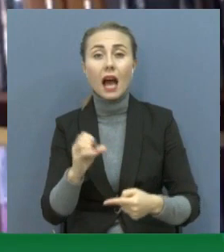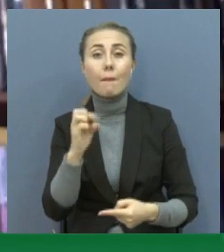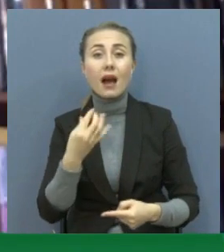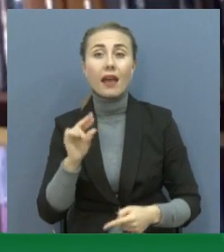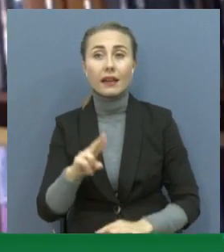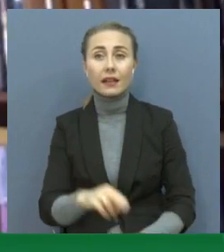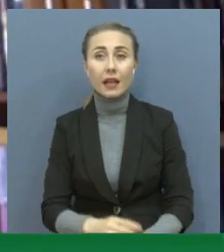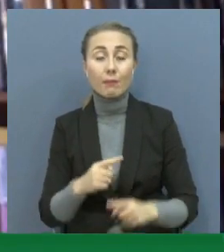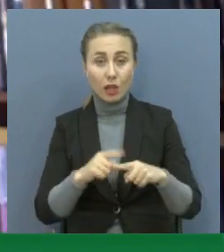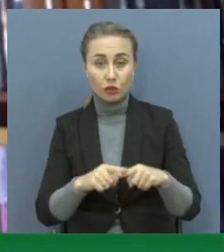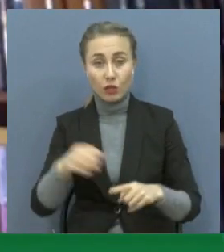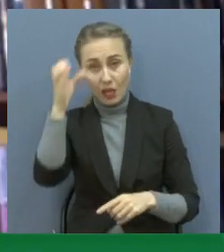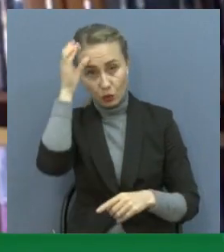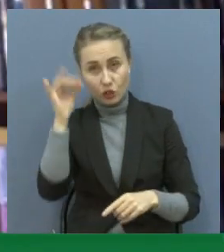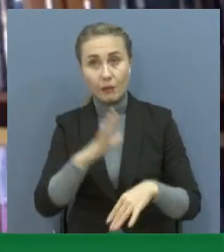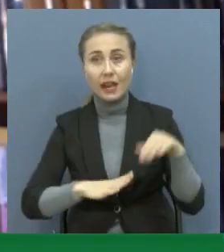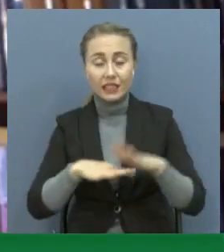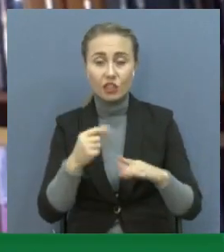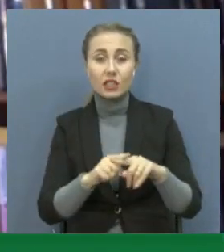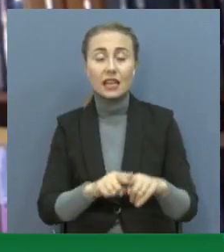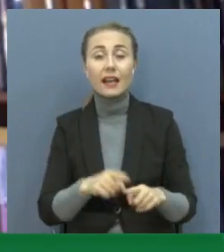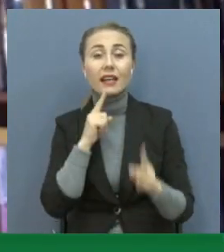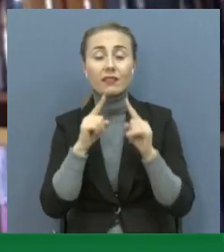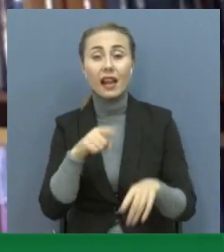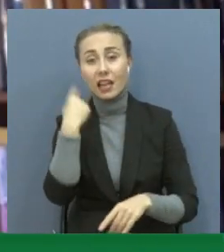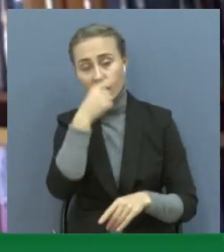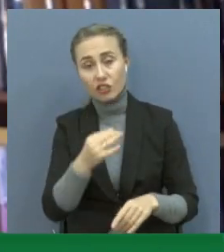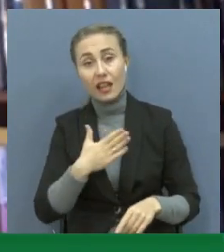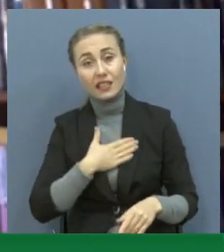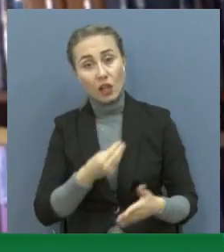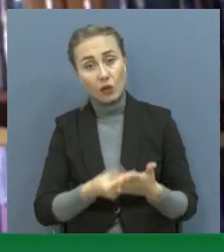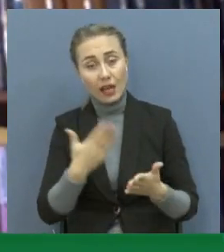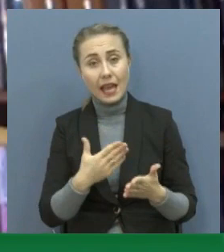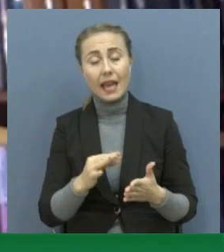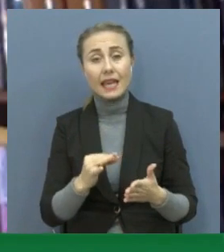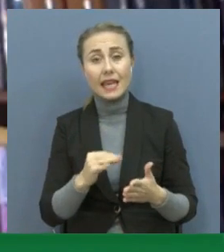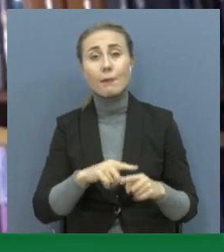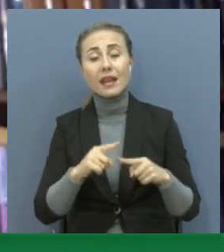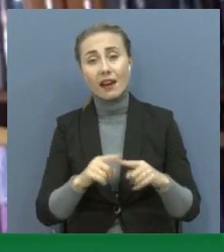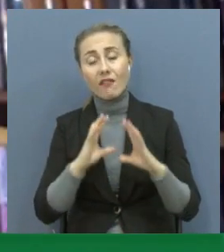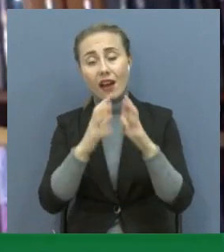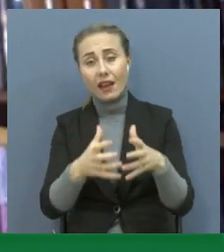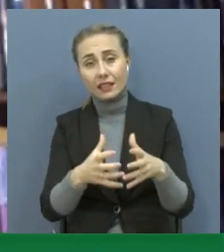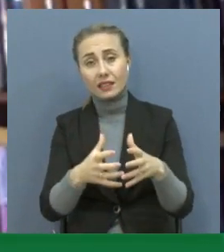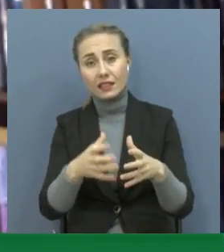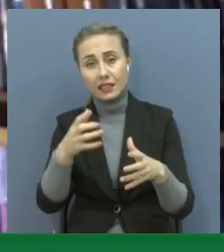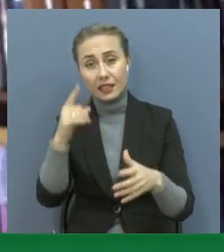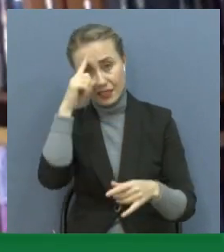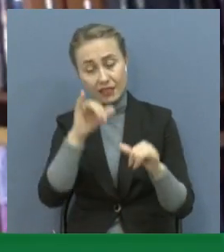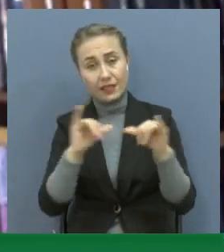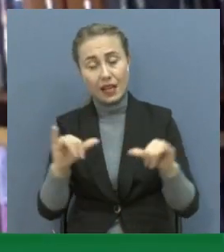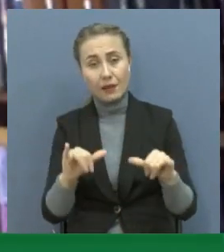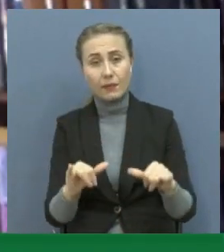Международная научно-практическая конференция «Личность Абая. Национальная духовность и мировая цивилизация», приуроченная к